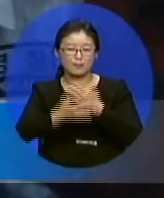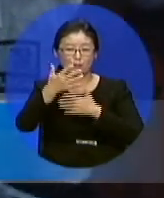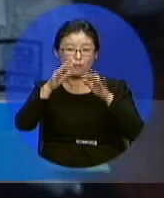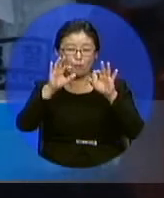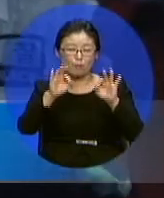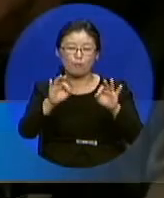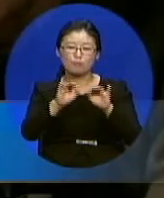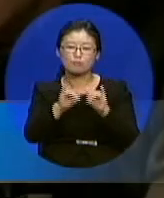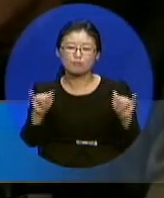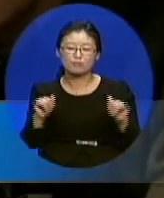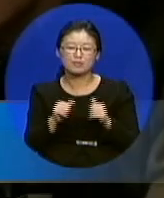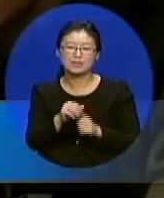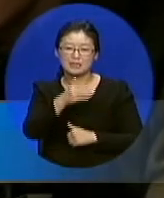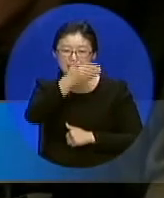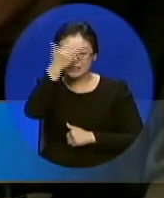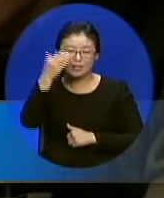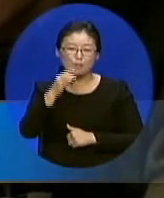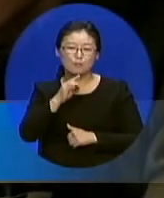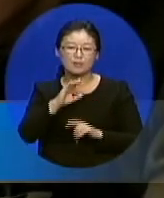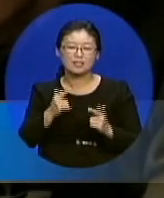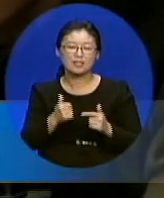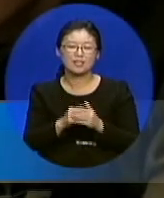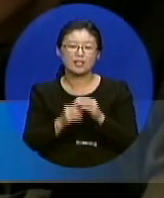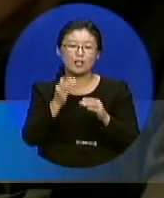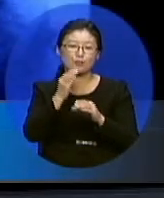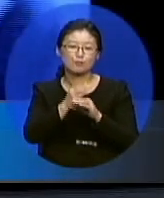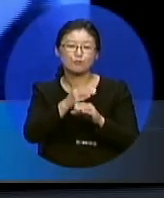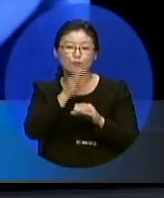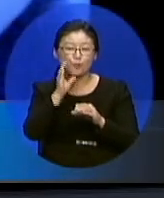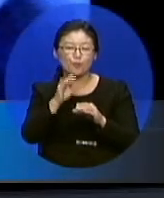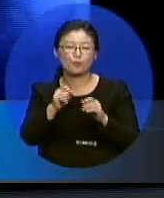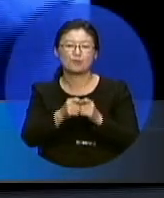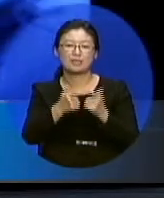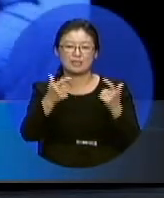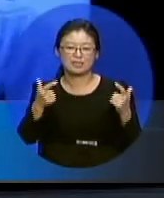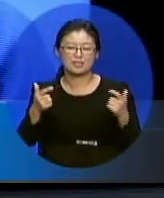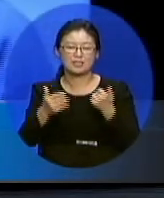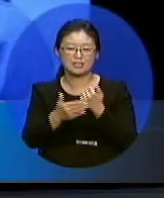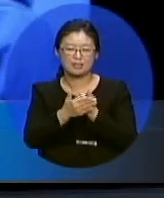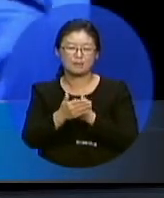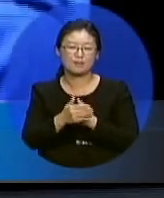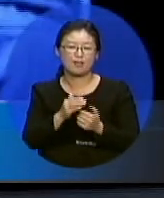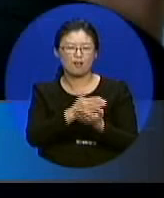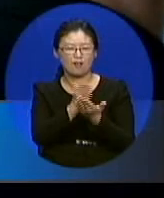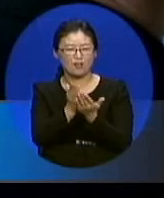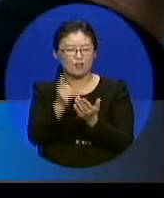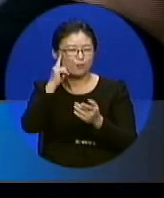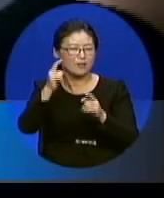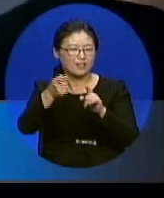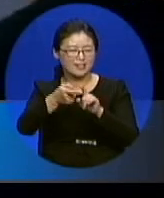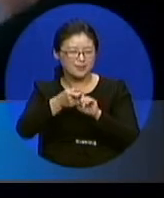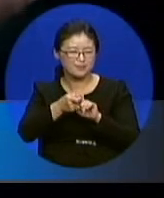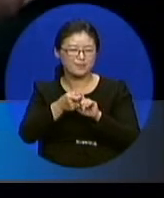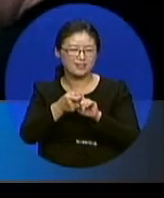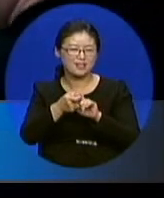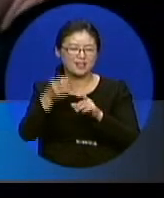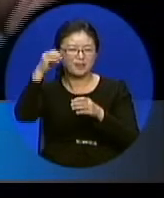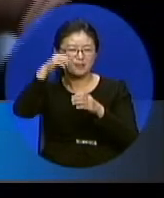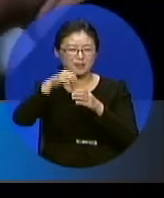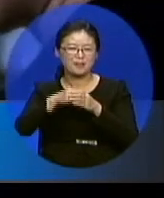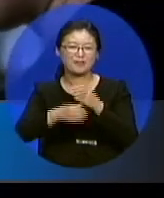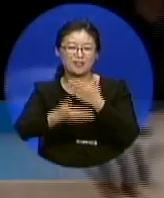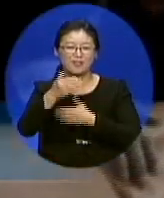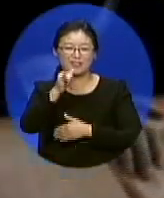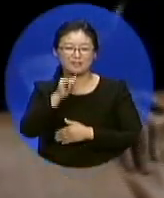층도 이제 젊은 층뿐만 아니라 중장년층까지 확대되다 보니까 다양한 관심사를 반영한 영화들이 인기를 끌게 되는